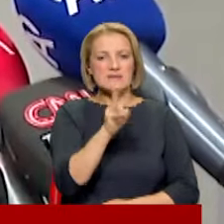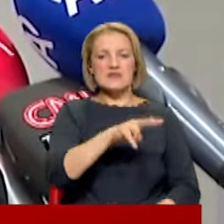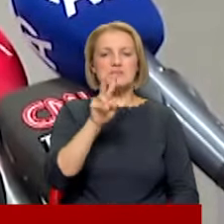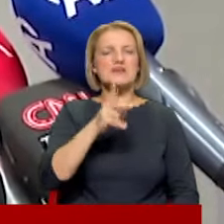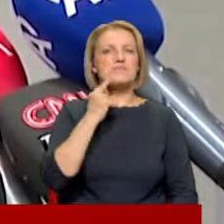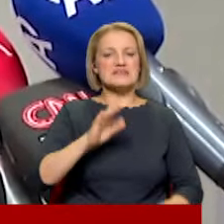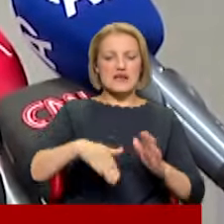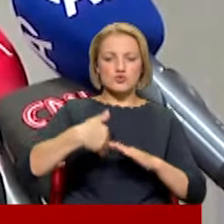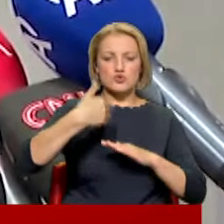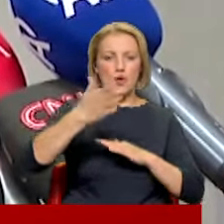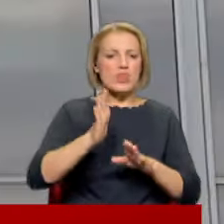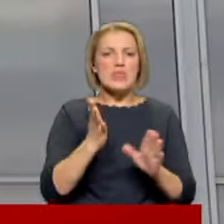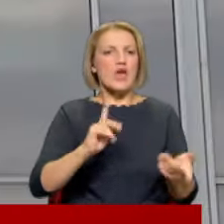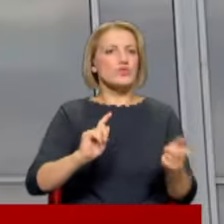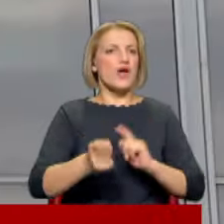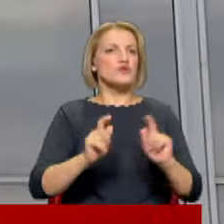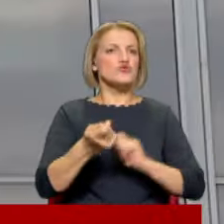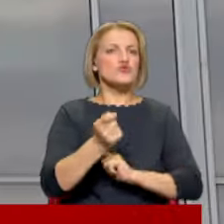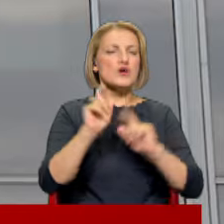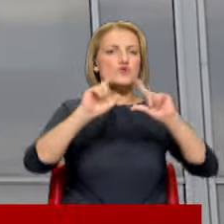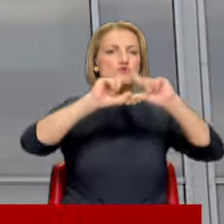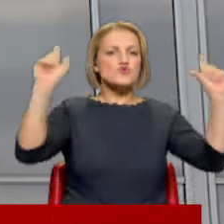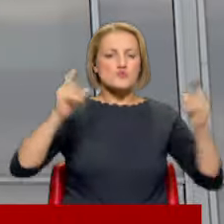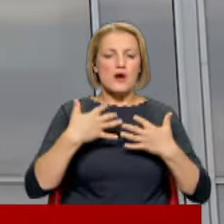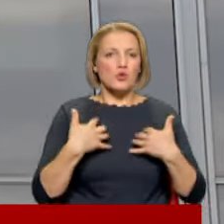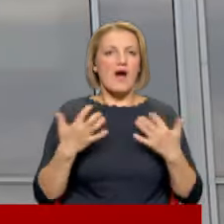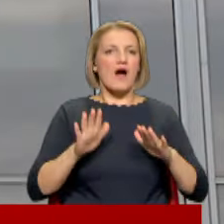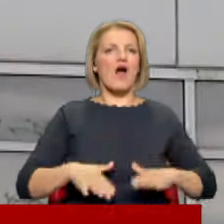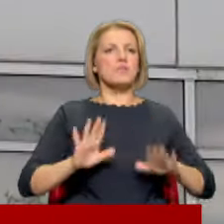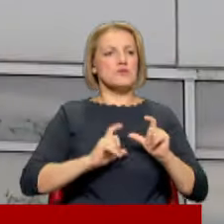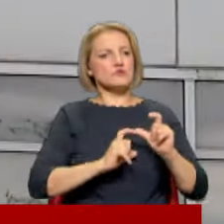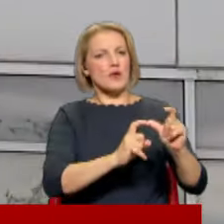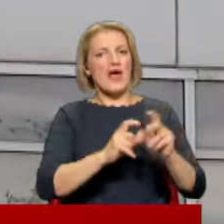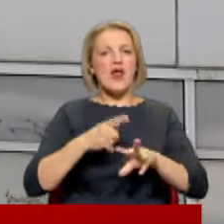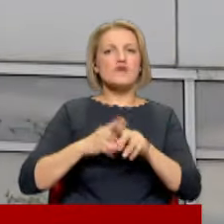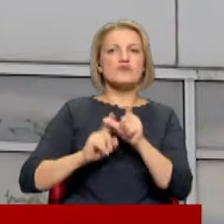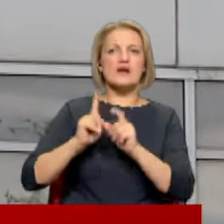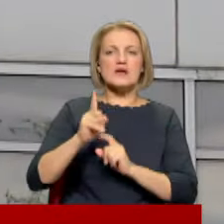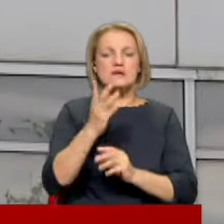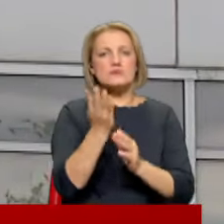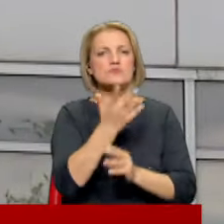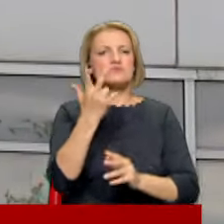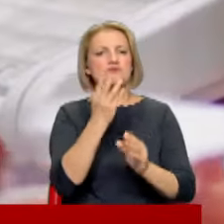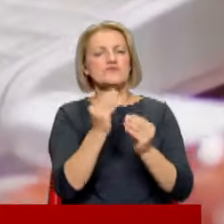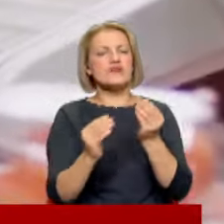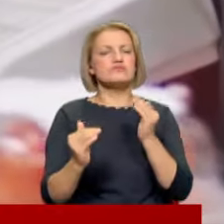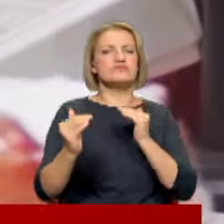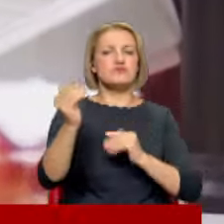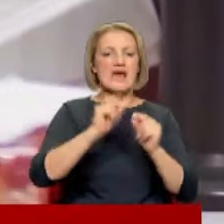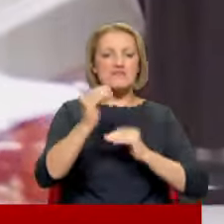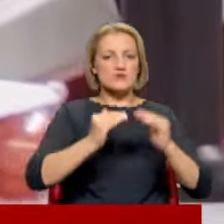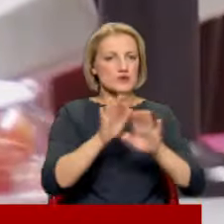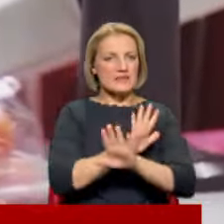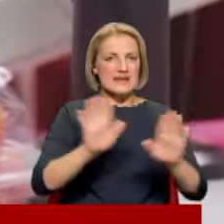2022 Mayıs'tan sonra ne değişti de kuruma güven kalmadı diye sorarken Erhan Çetinkaya'nın fahiş fiyat artışlarını enflasyona